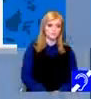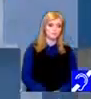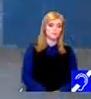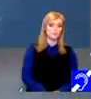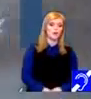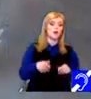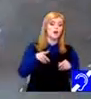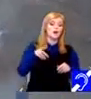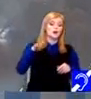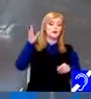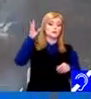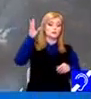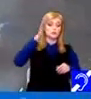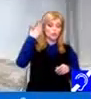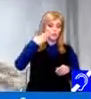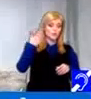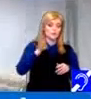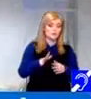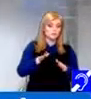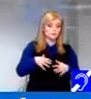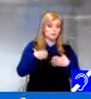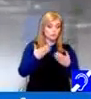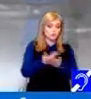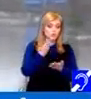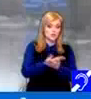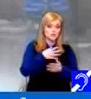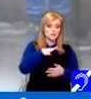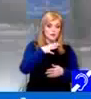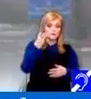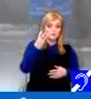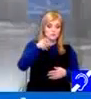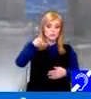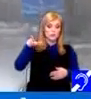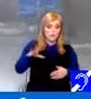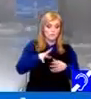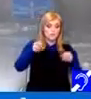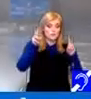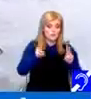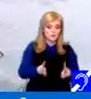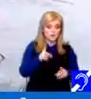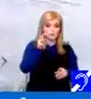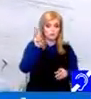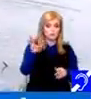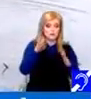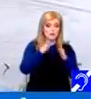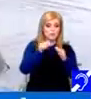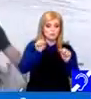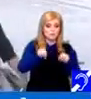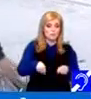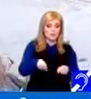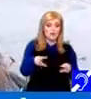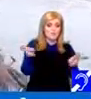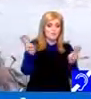Mobilizarea de forțe în România în satele amenințate de râurile umflate de ploi. 300 de oameni au fost în pericol și 130 de locuințe riscau să